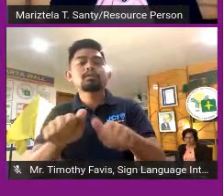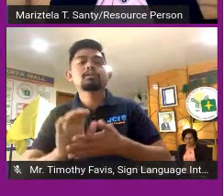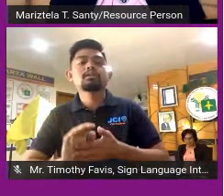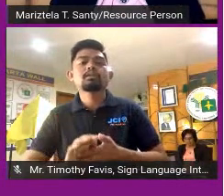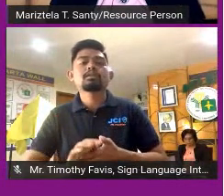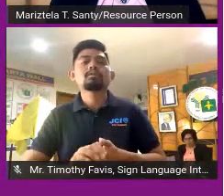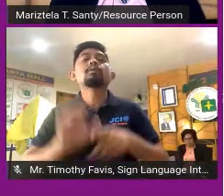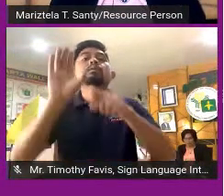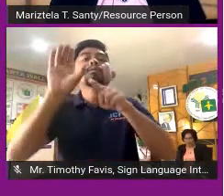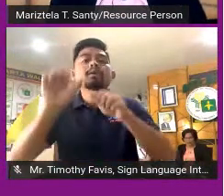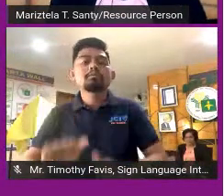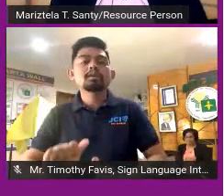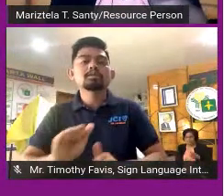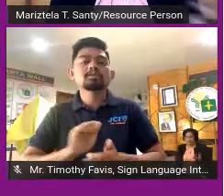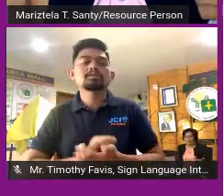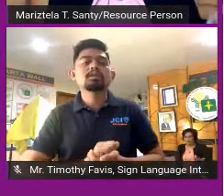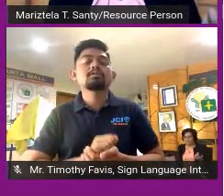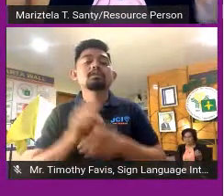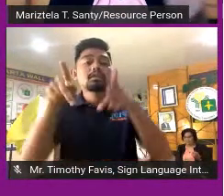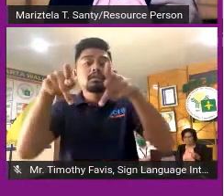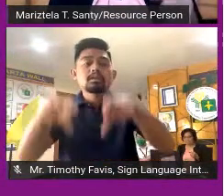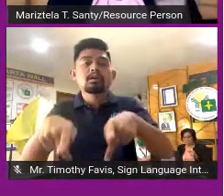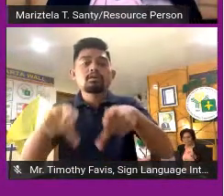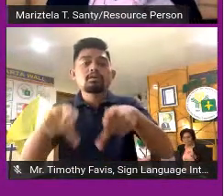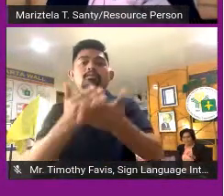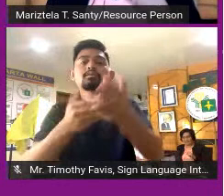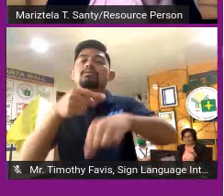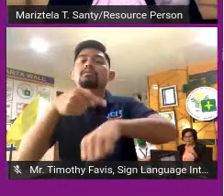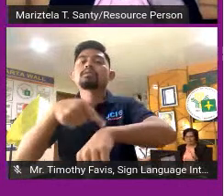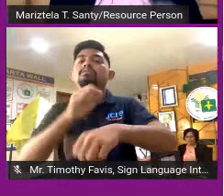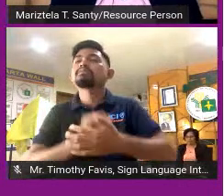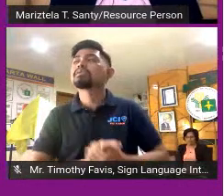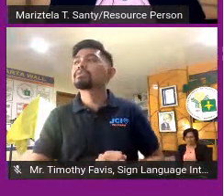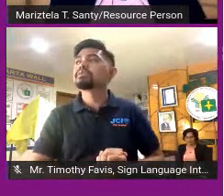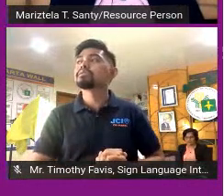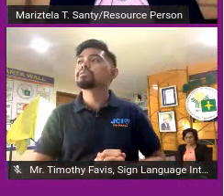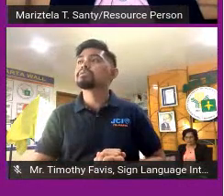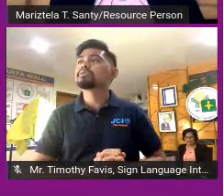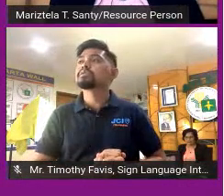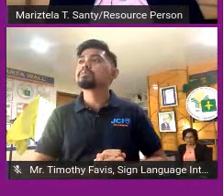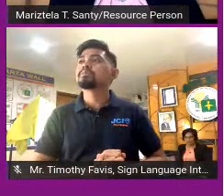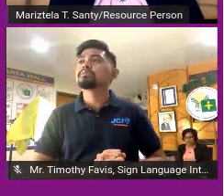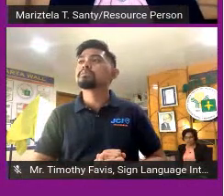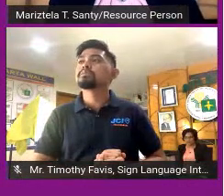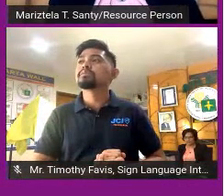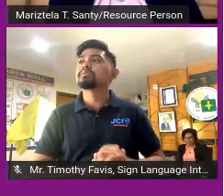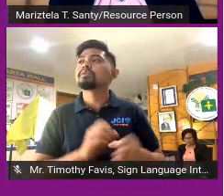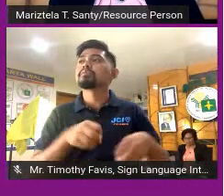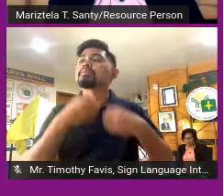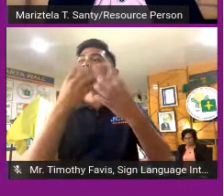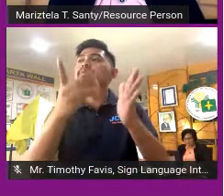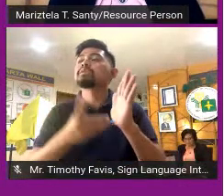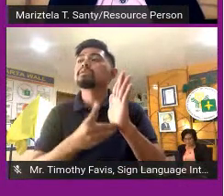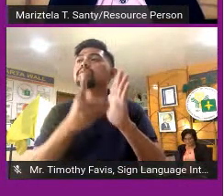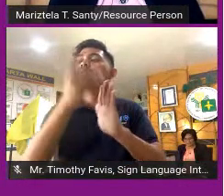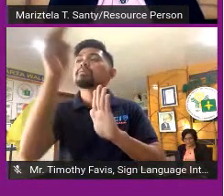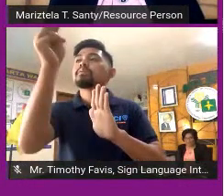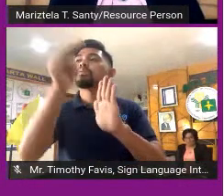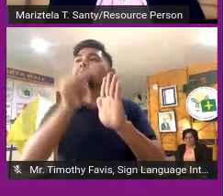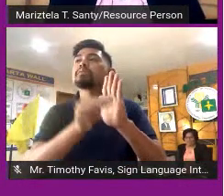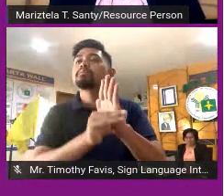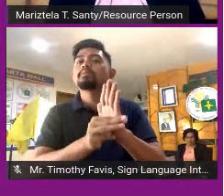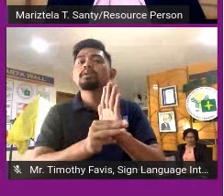ng mga tao. Na sometimes it impede the attainment of potentials to contribute in the development